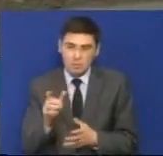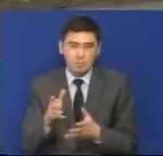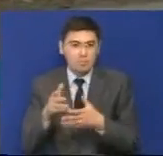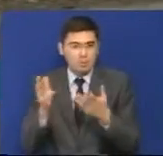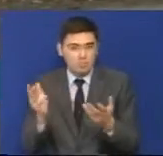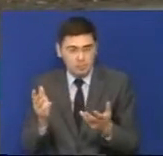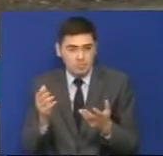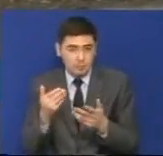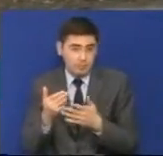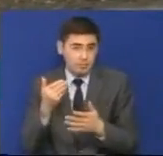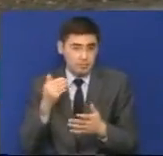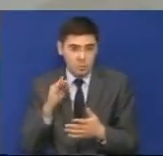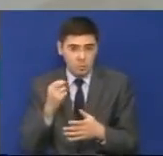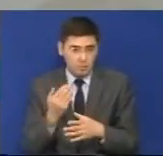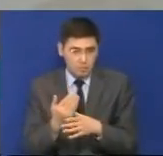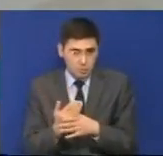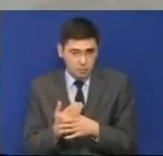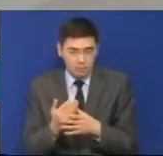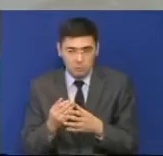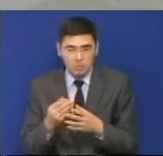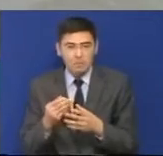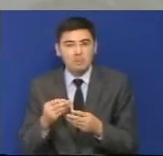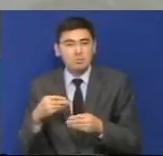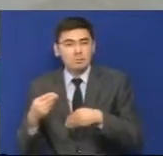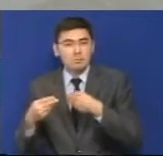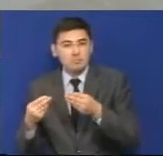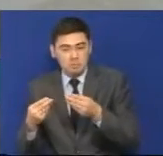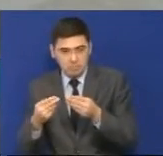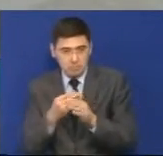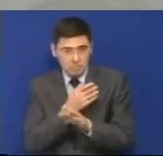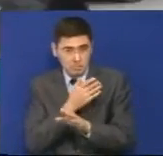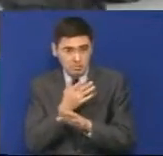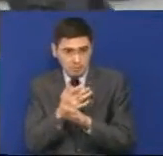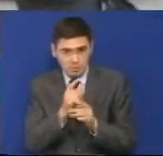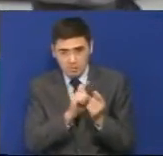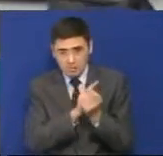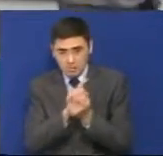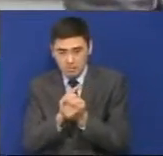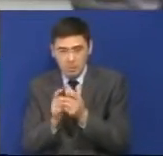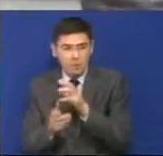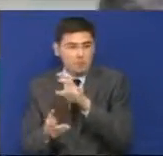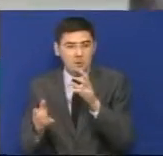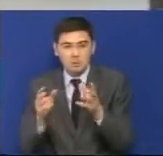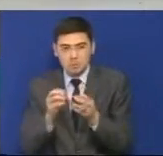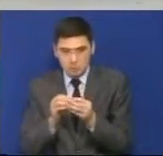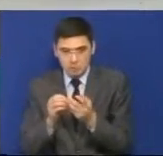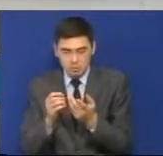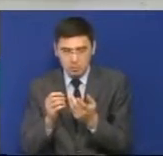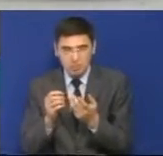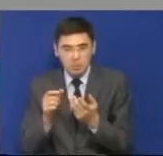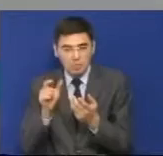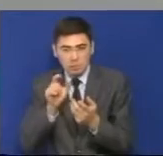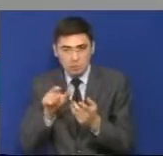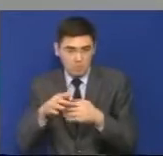дейін хабарланғандай, әлеуметтік көмек көрсету тәртібіндегі соңғы өзгерістер ел бойынша бұрмалаушылыққа себеп болды. Бұл